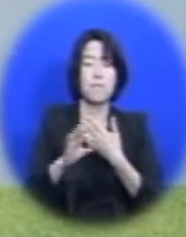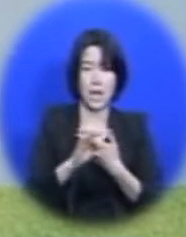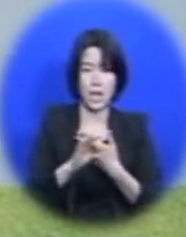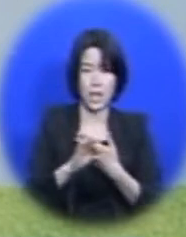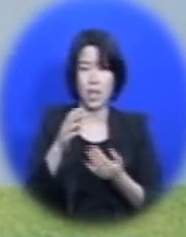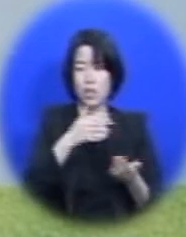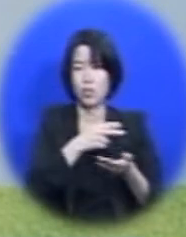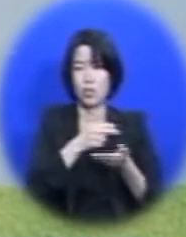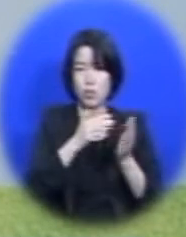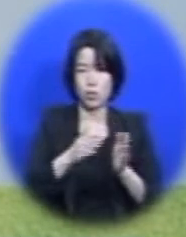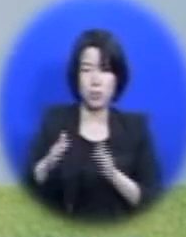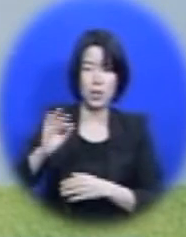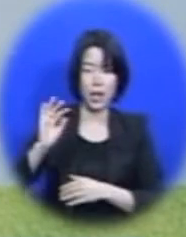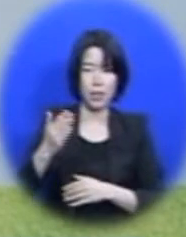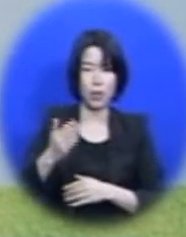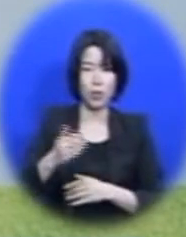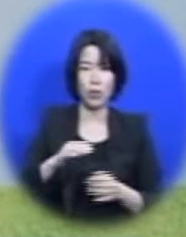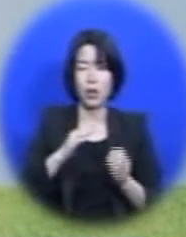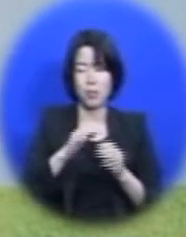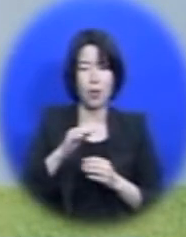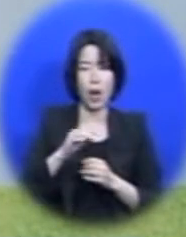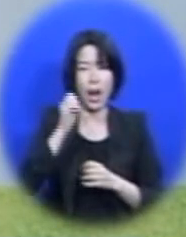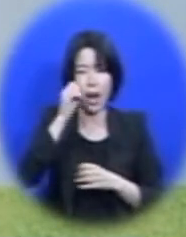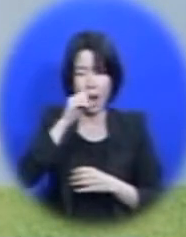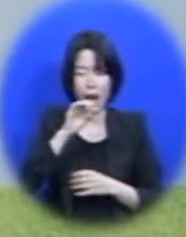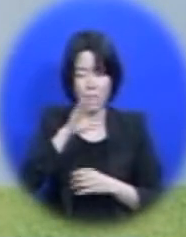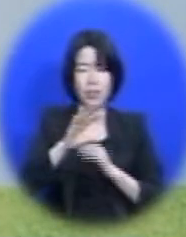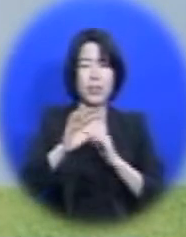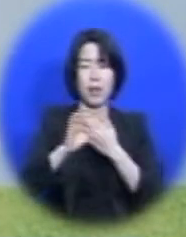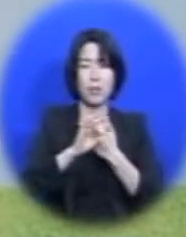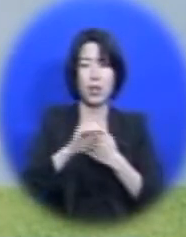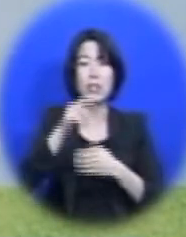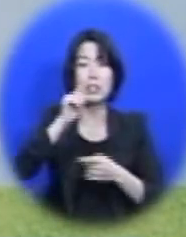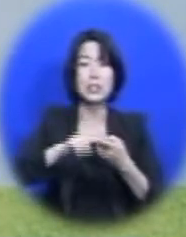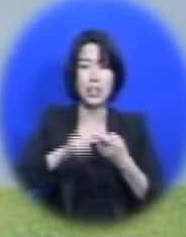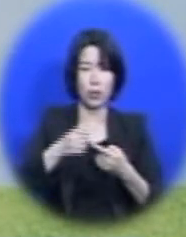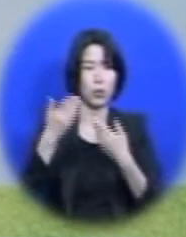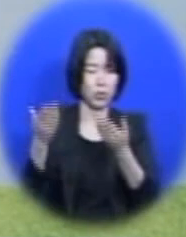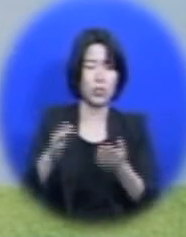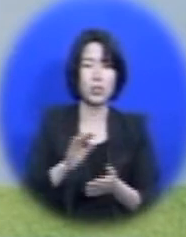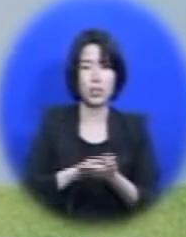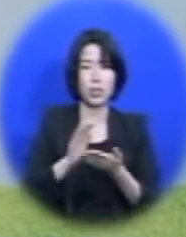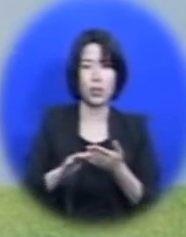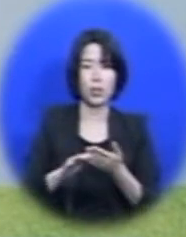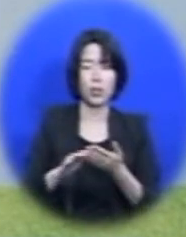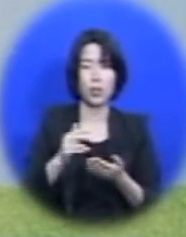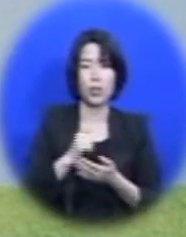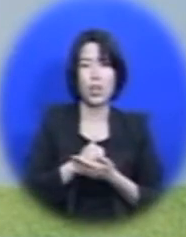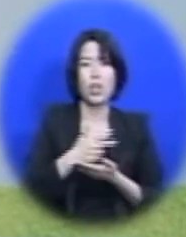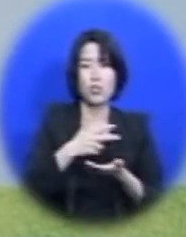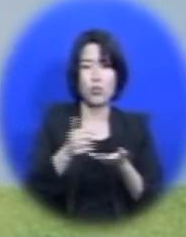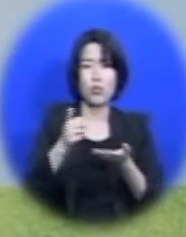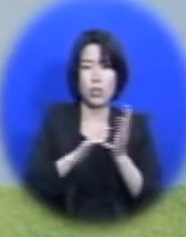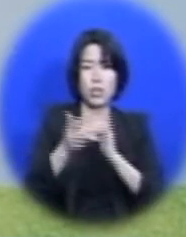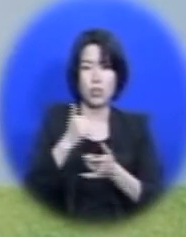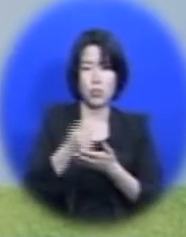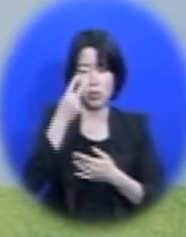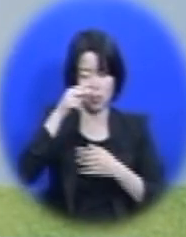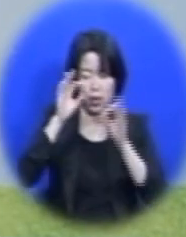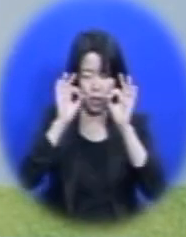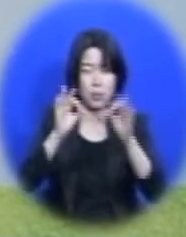되고 정리가 안 되면 있는 그대로 빛 앞에 내놓으세요. 그냥 주님, 제 마음이 이렇습니다. 주 예수님을